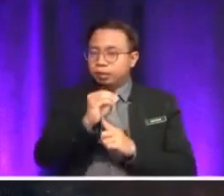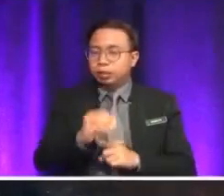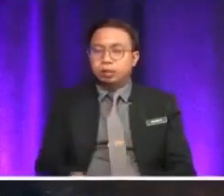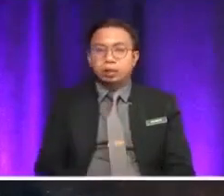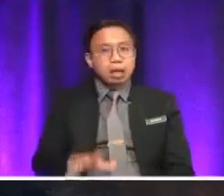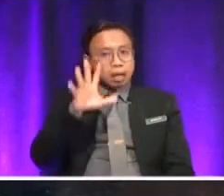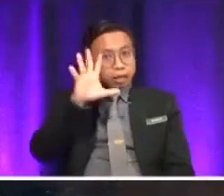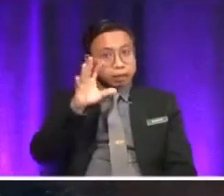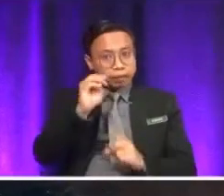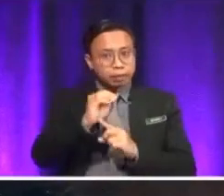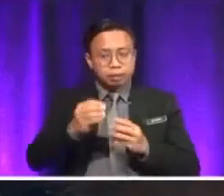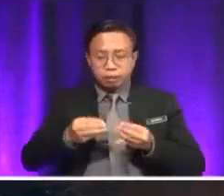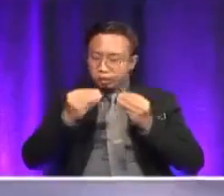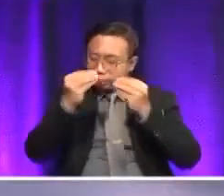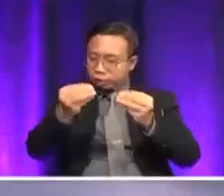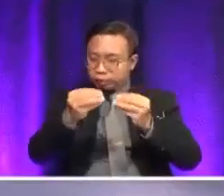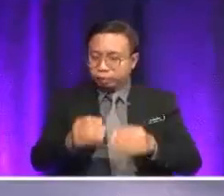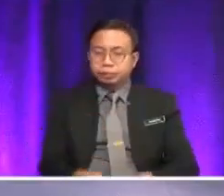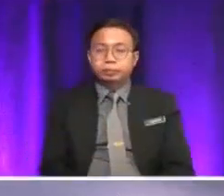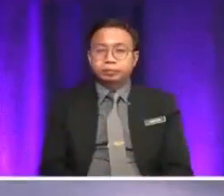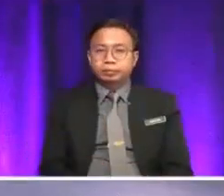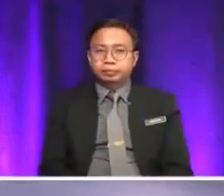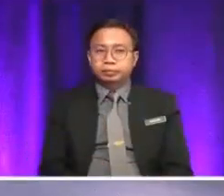bagi 5 markah juga. 5 markah kepada